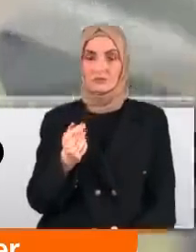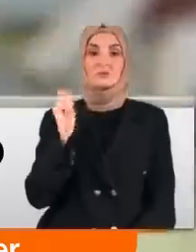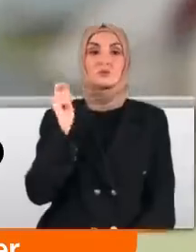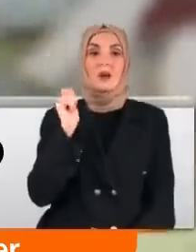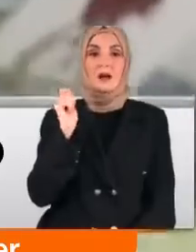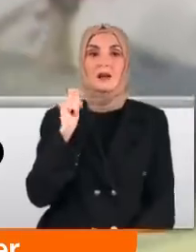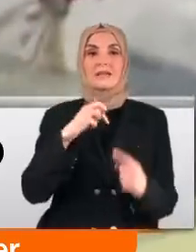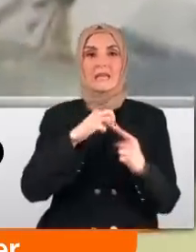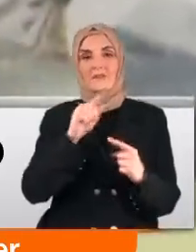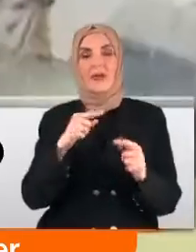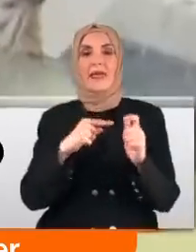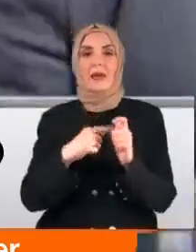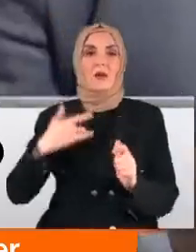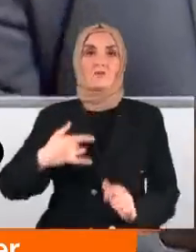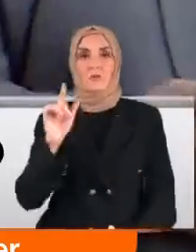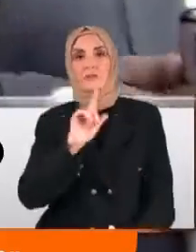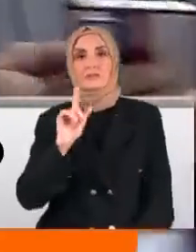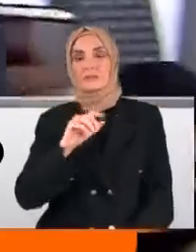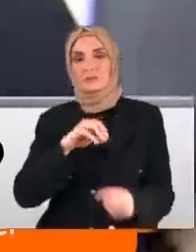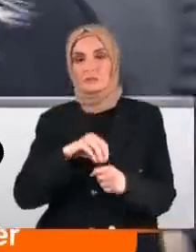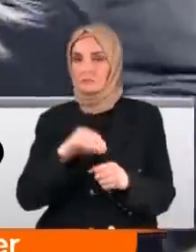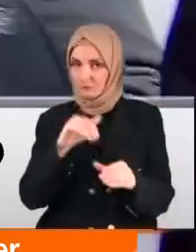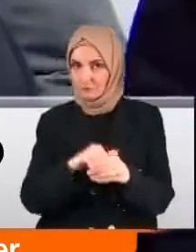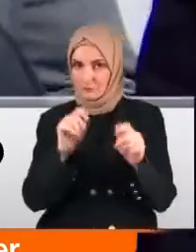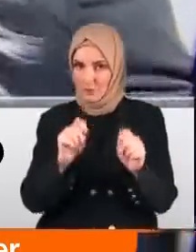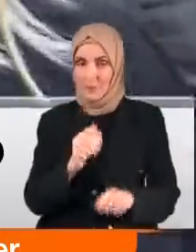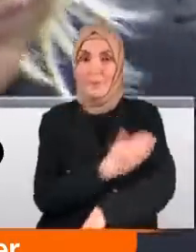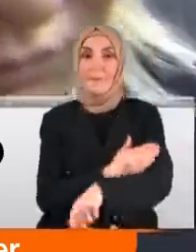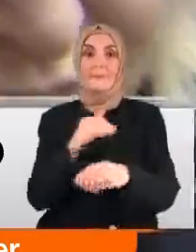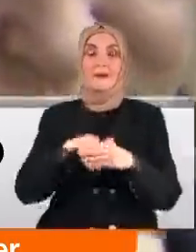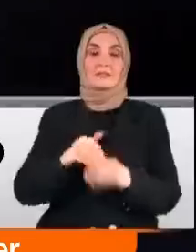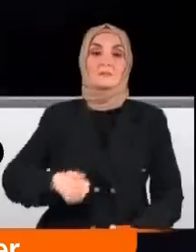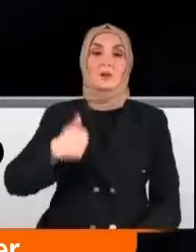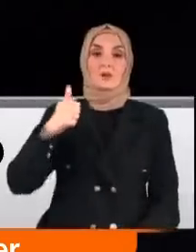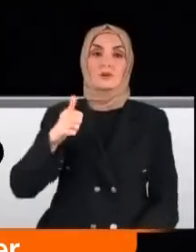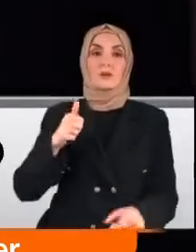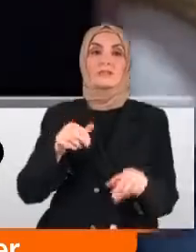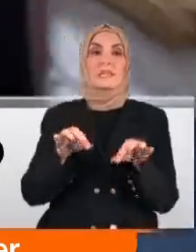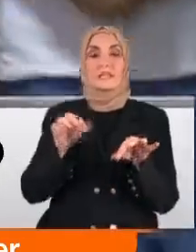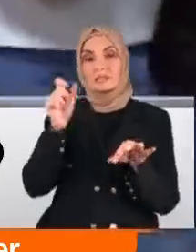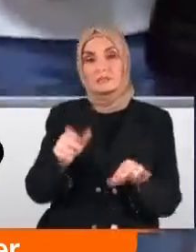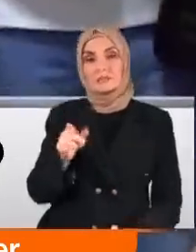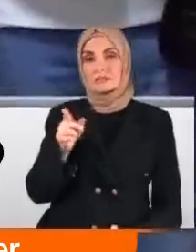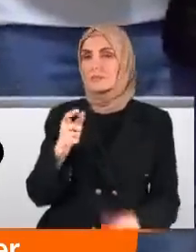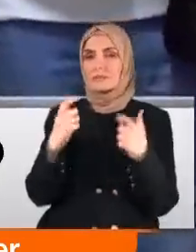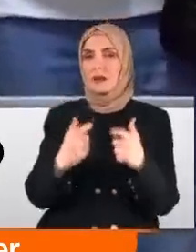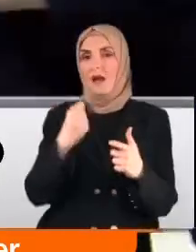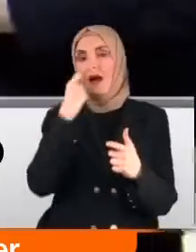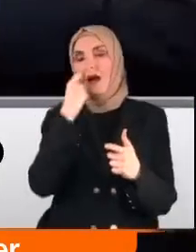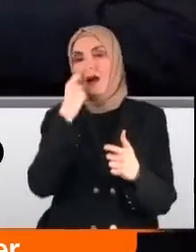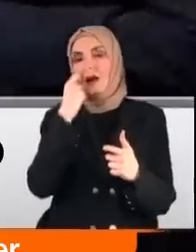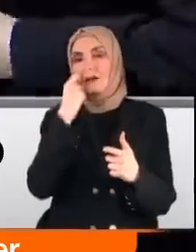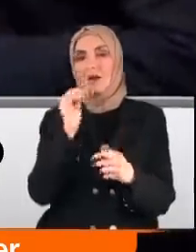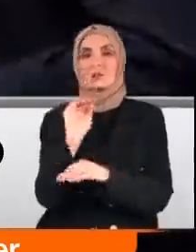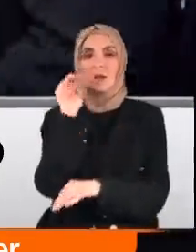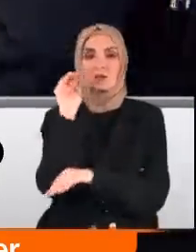Anadolu Lisesi'nde sandığa gidecek. Memleket Partisi Genel Başkanı Muharrem İnce'nin adresi ise Ankara Yaşamkent Şener